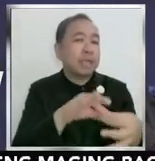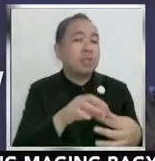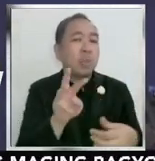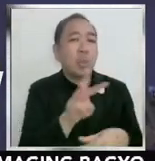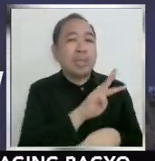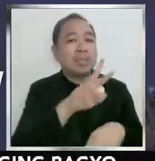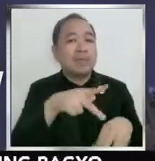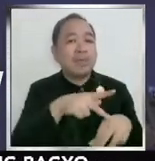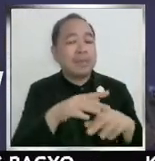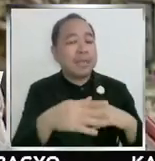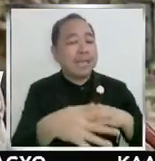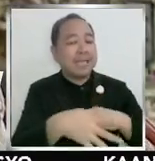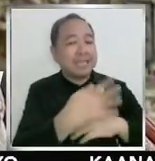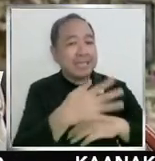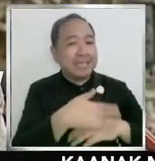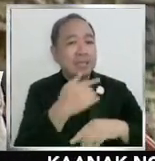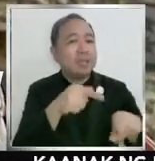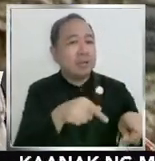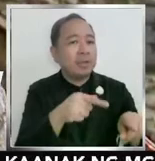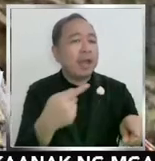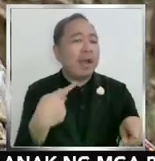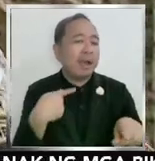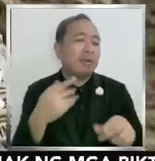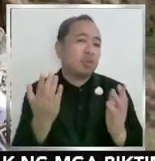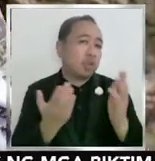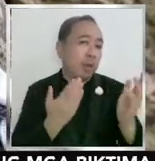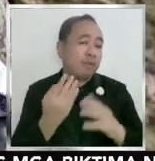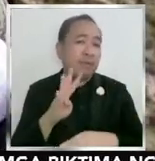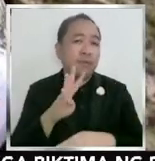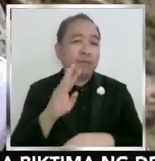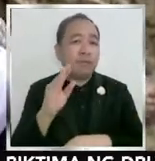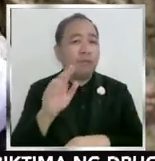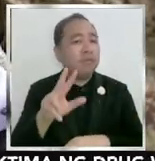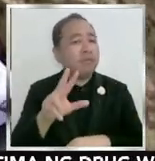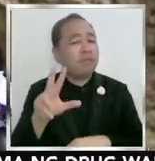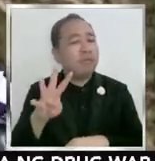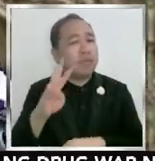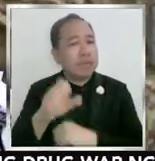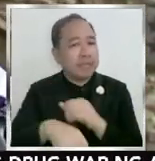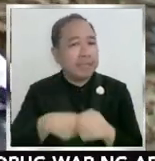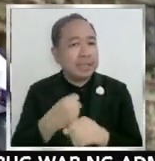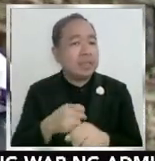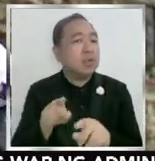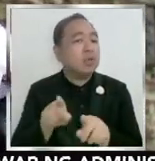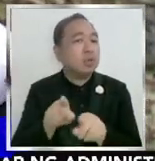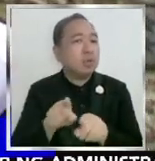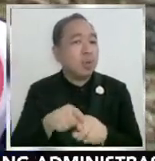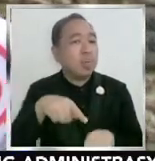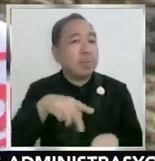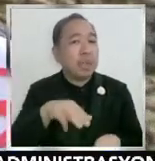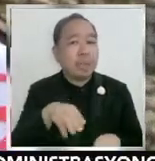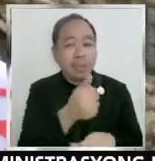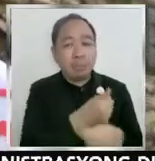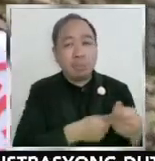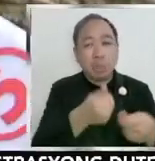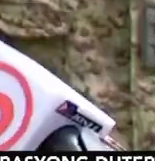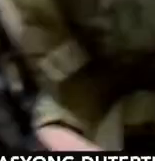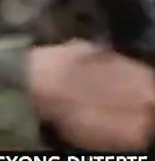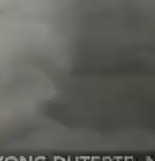taon nang nasa serbisyo si Browner at naglingkod bilang Commanding General ng Philippine Army bago italaga sa AFP.